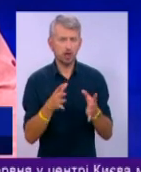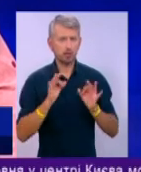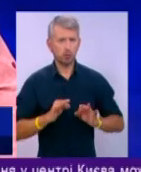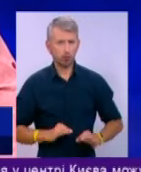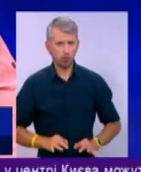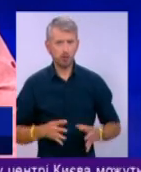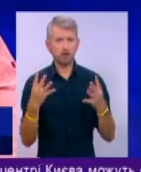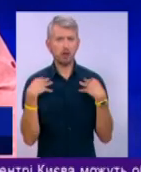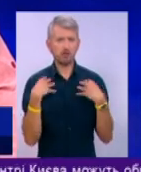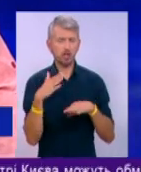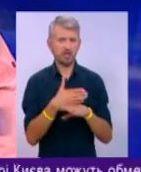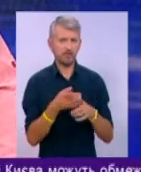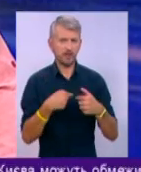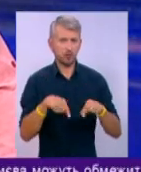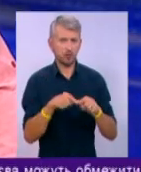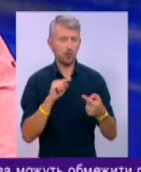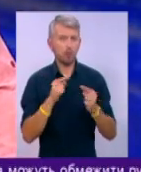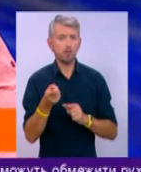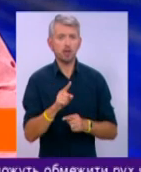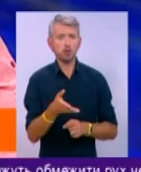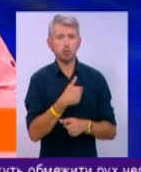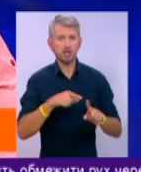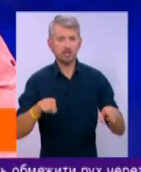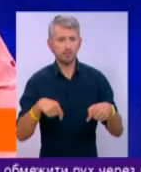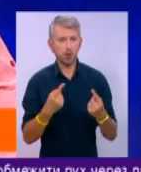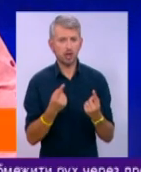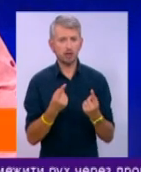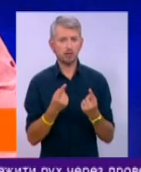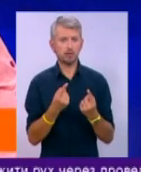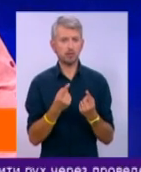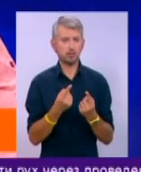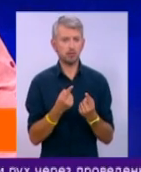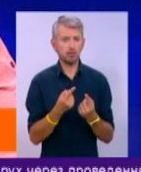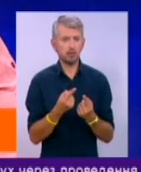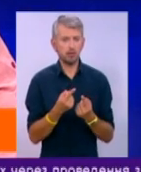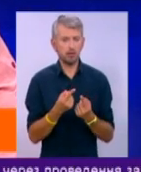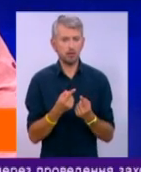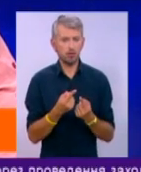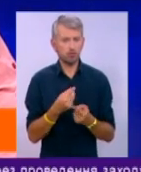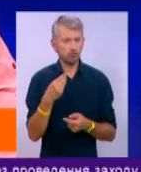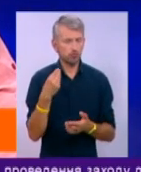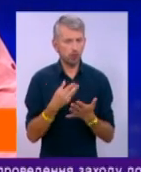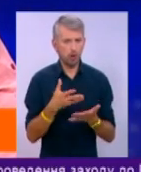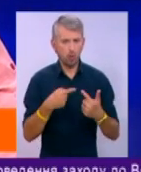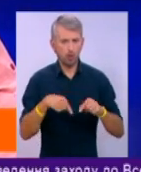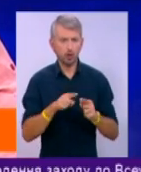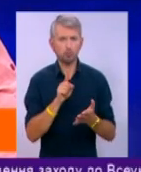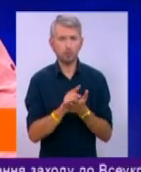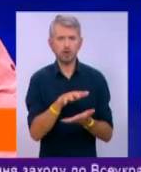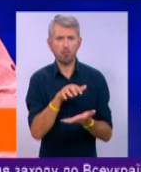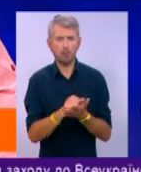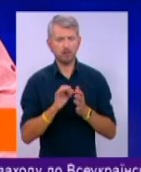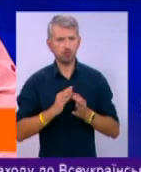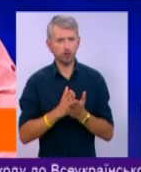це начальники відділу. Тобто попри те, що ми створили цілий достатньо коштовний орган, який мусить займатися